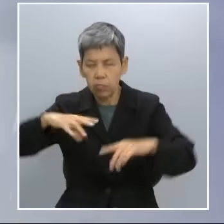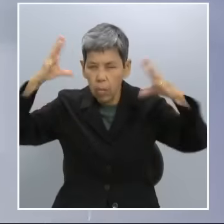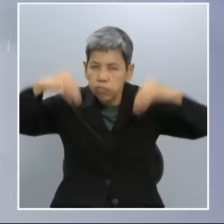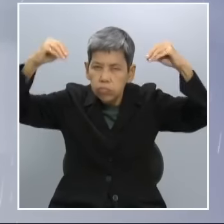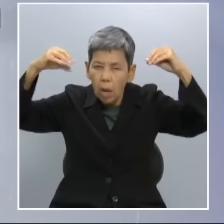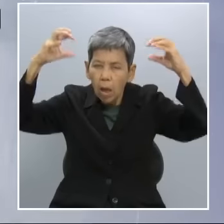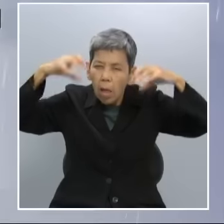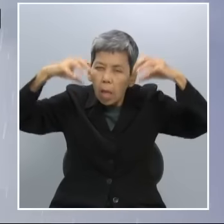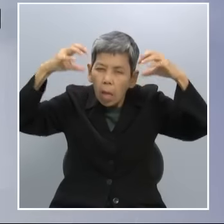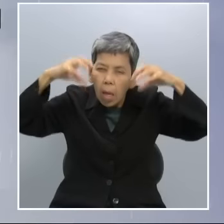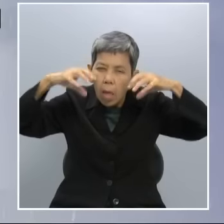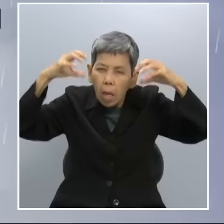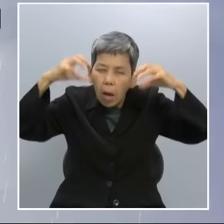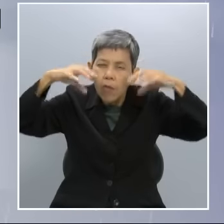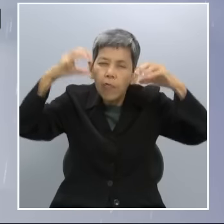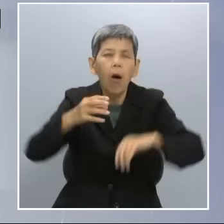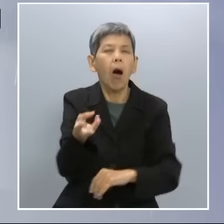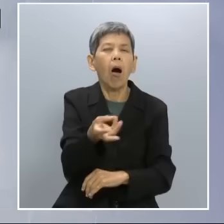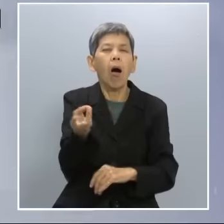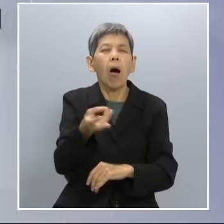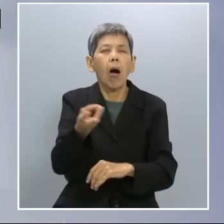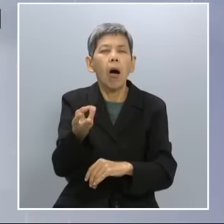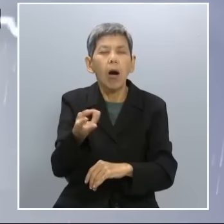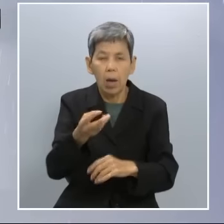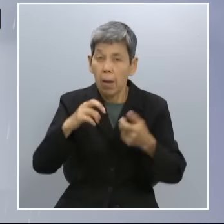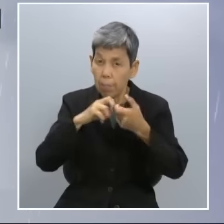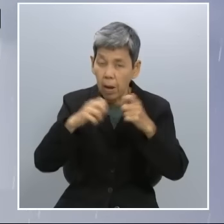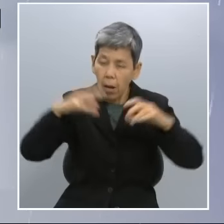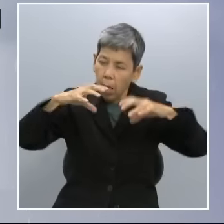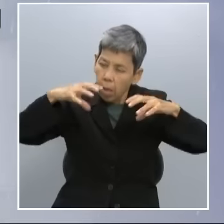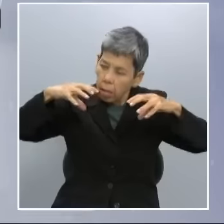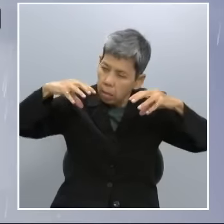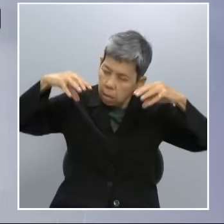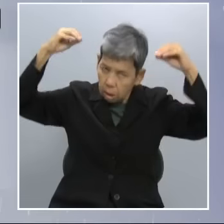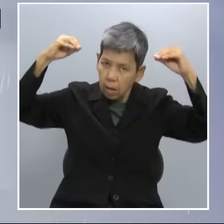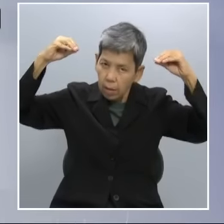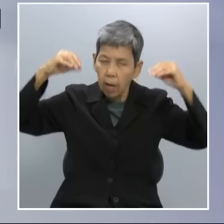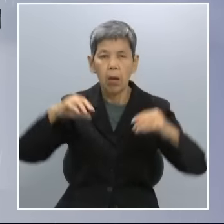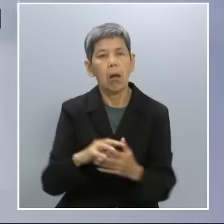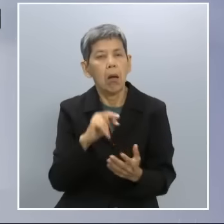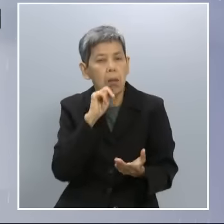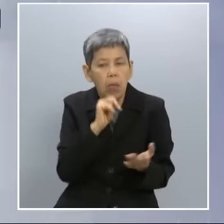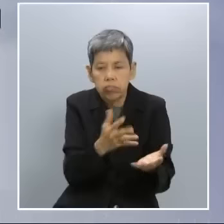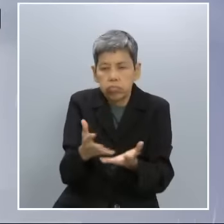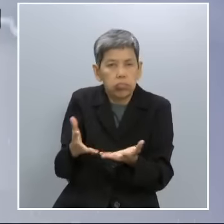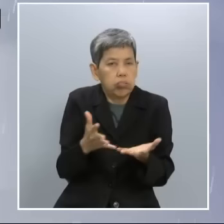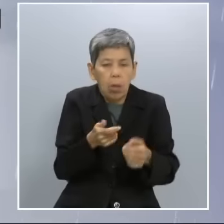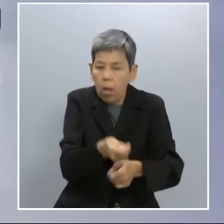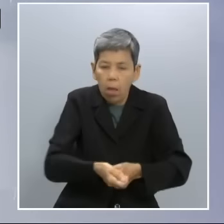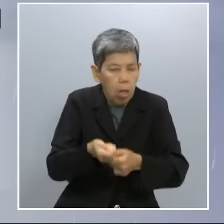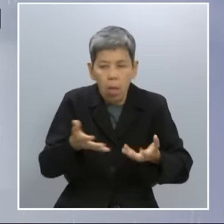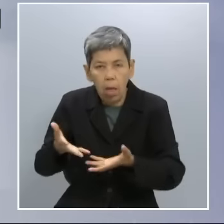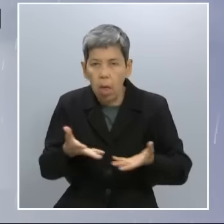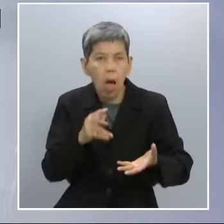ปริมาณและการกระจายฝนมีน้อยจะเกิดภาวะฝนทิ้งช่วงเกิดการขาดแควนน้ำในภาคการเกษตรหลายพื้น